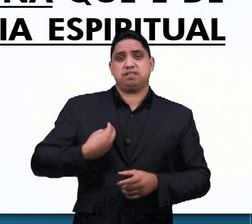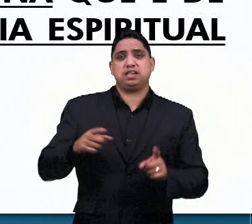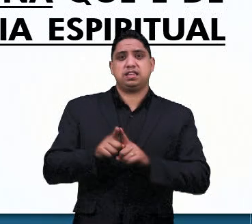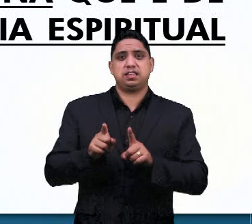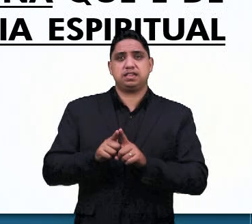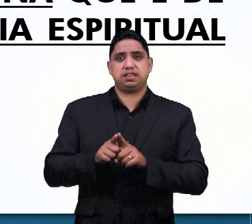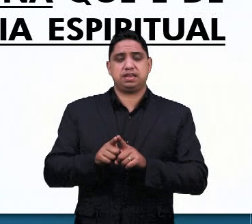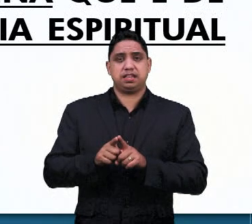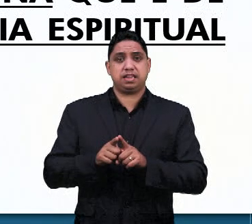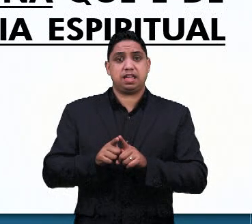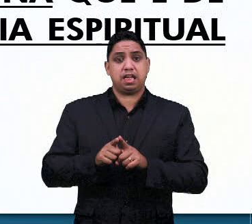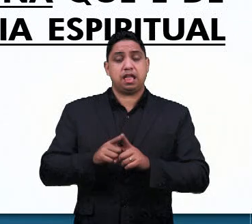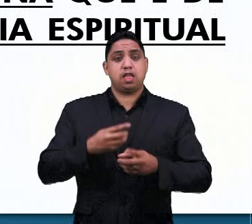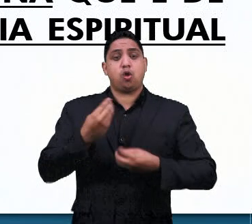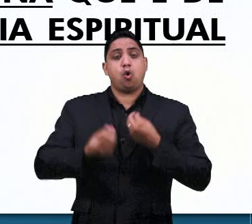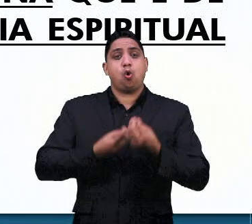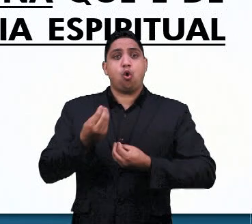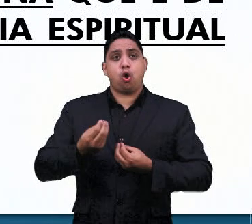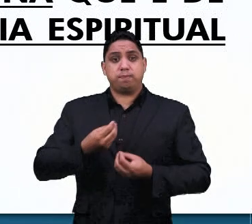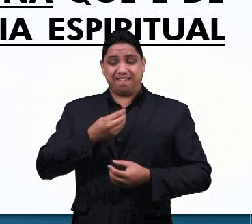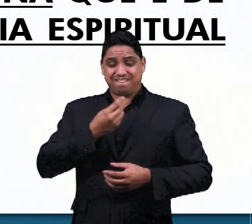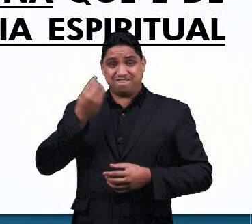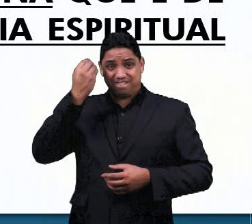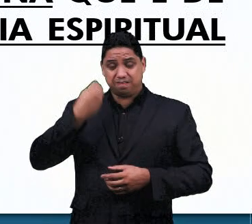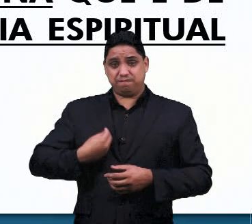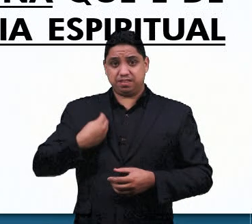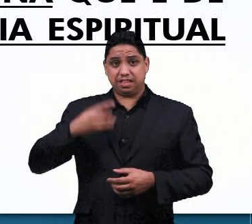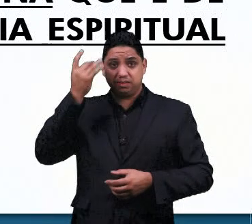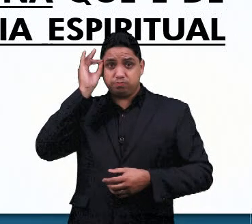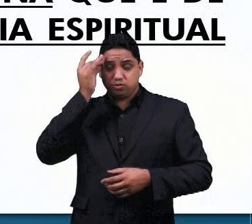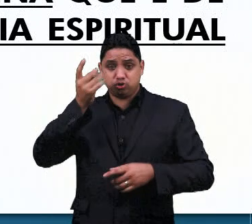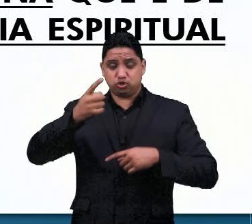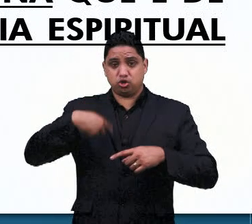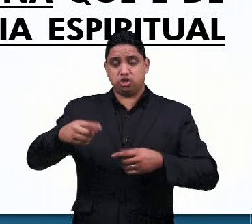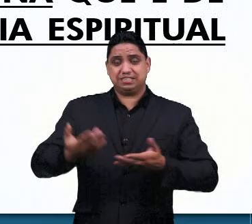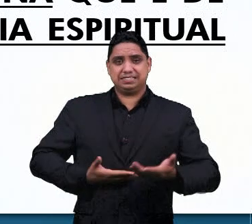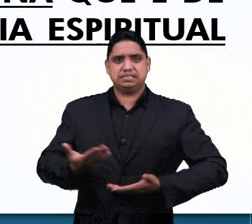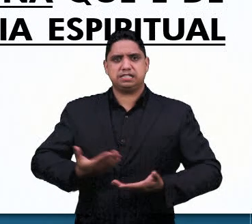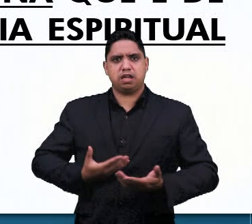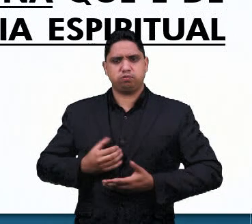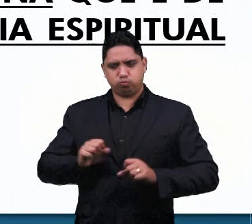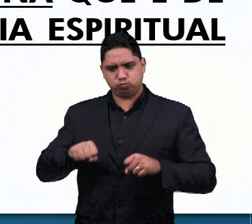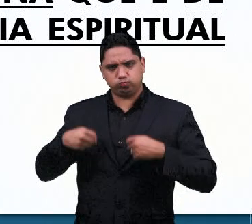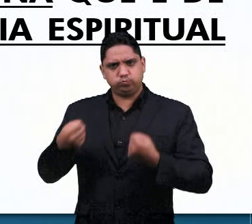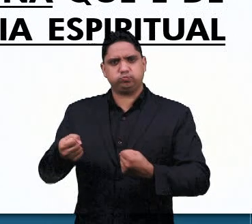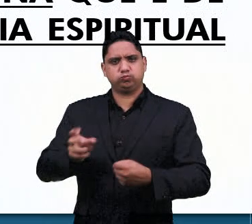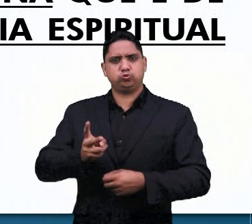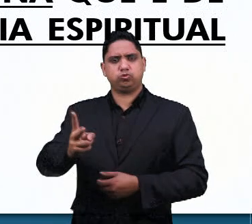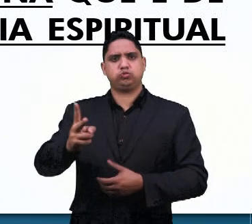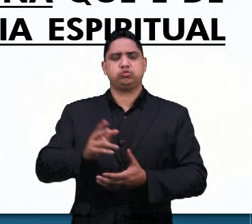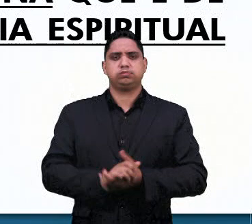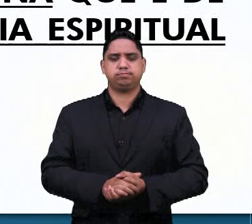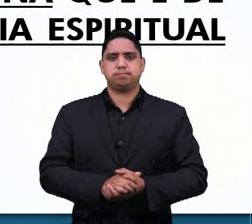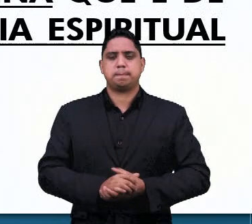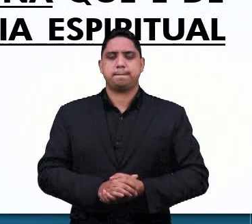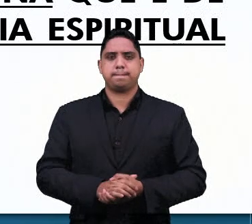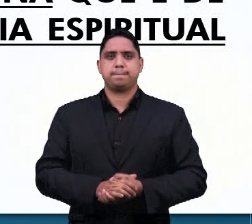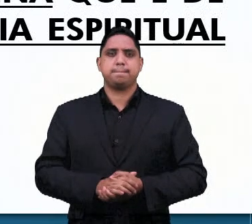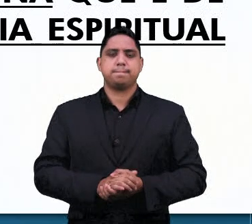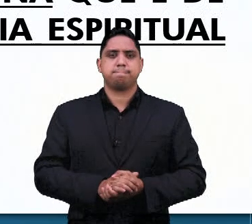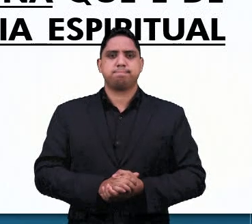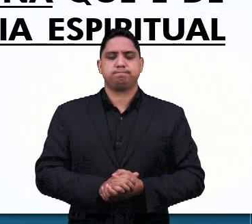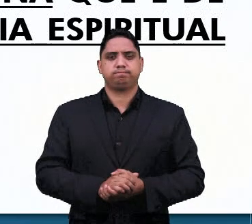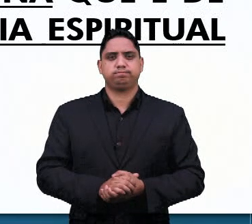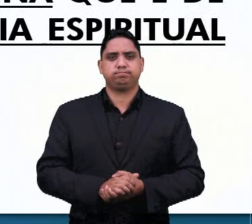et la survie spirituelle de nos frères dans ce temps. Donc voici une information